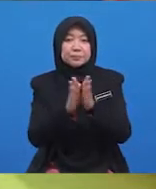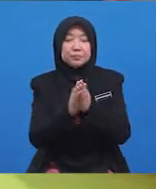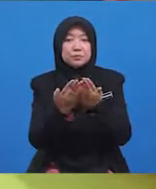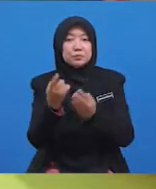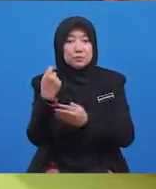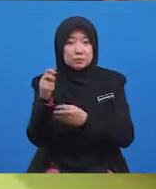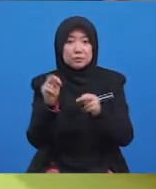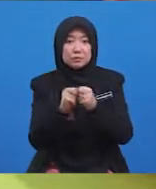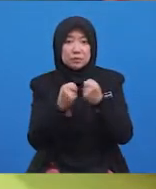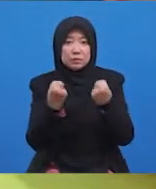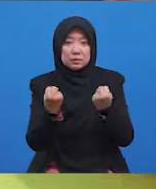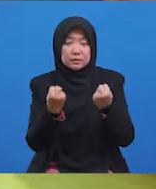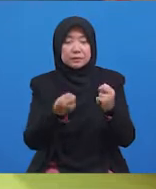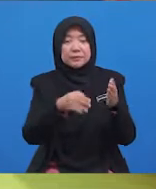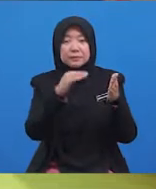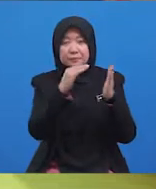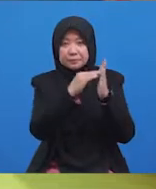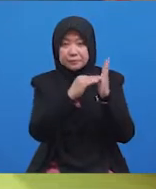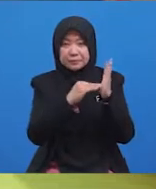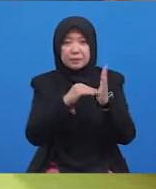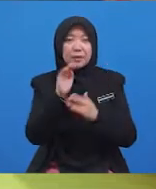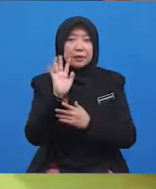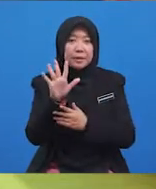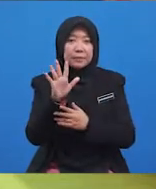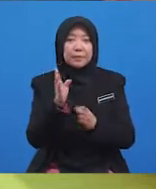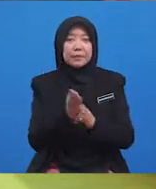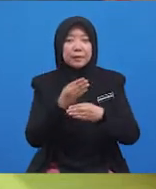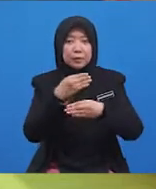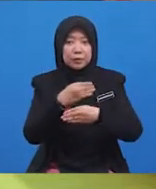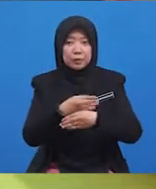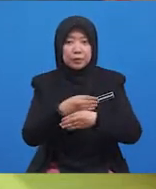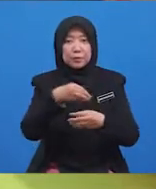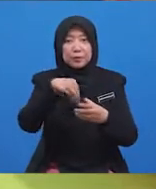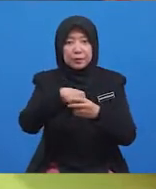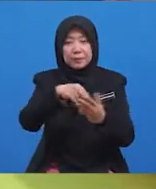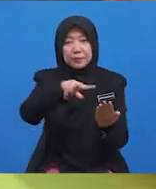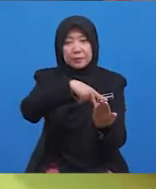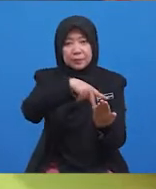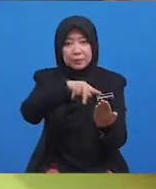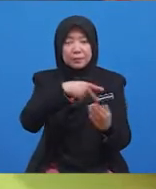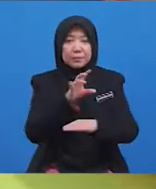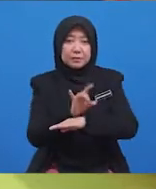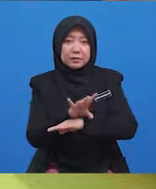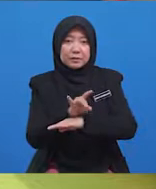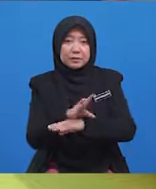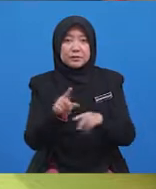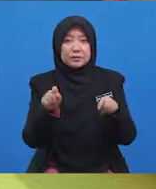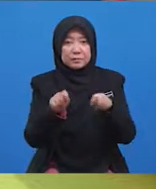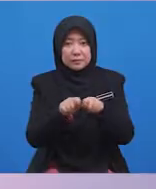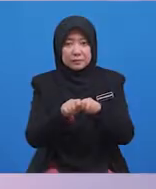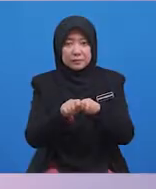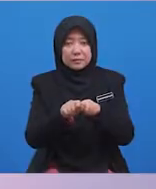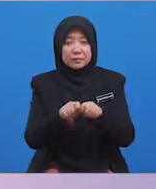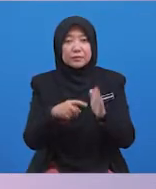murid-murid diminta menyenaraikan 5 bentuk yang terdapat dalam pantun nasihat seperti yang